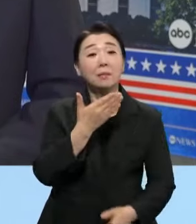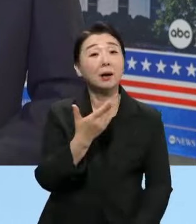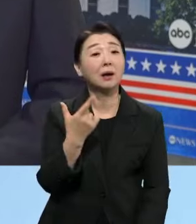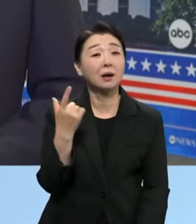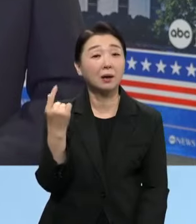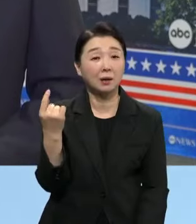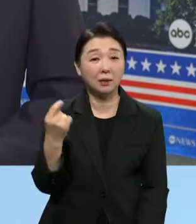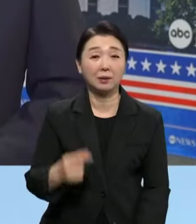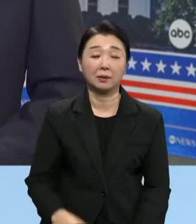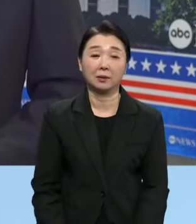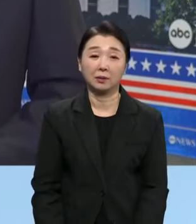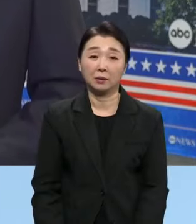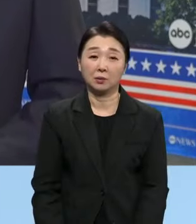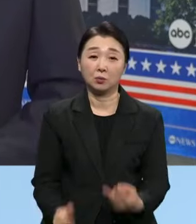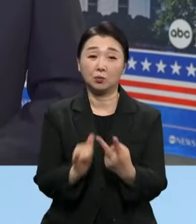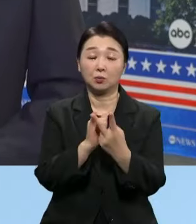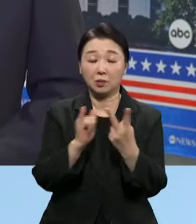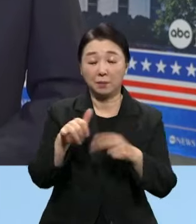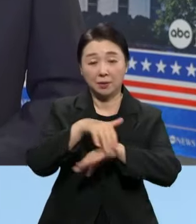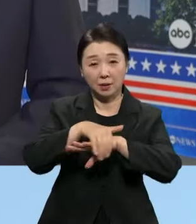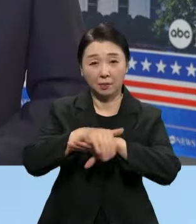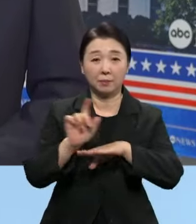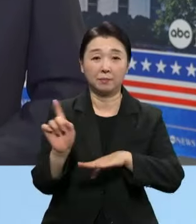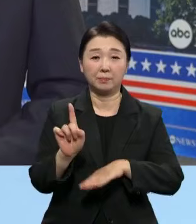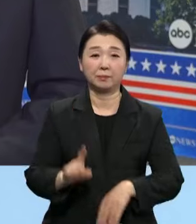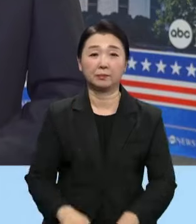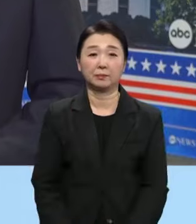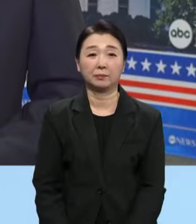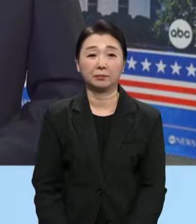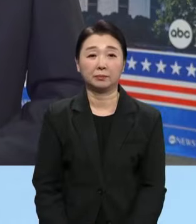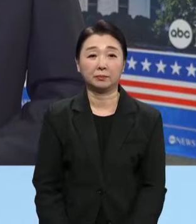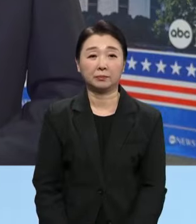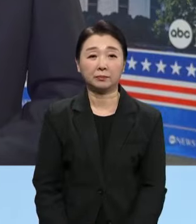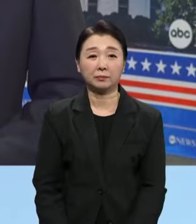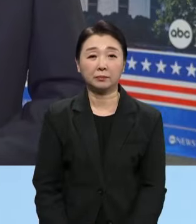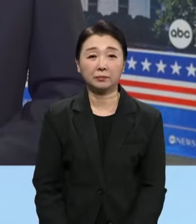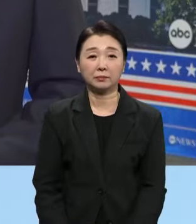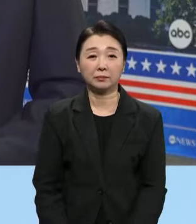말도 나오죠. 두 후보가 어떤 전략을 짜고 있을까요?